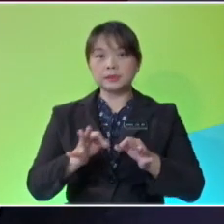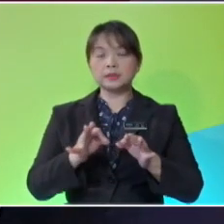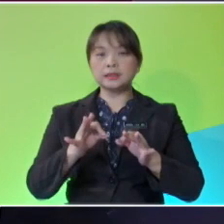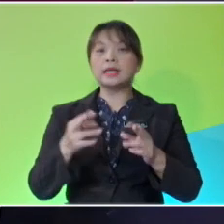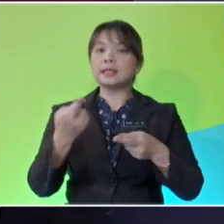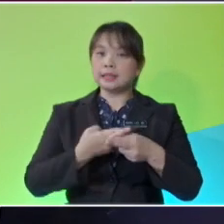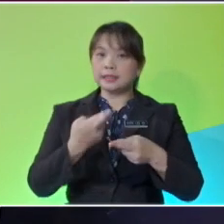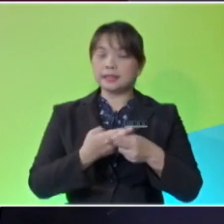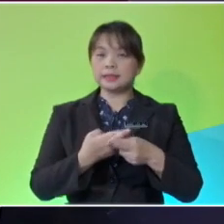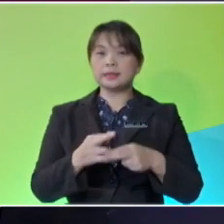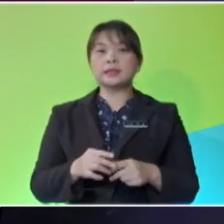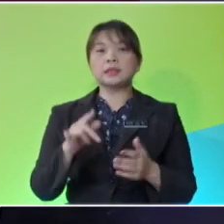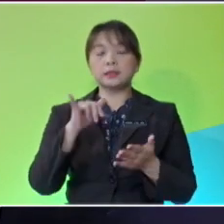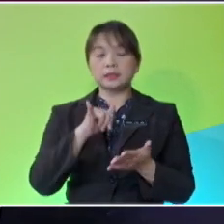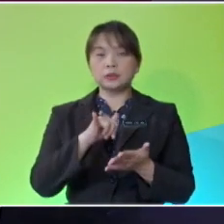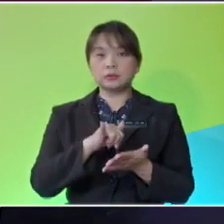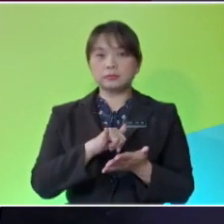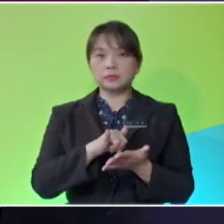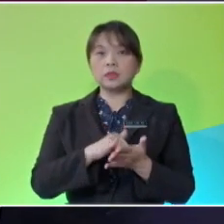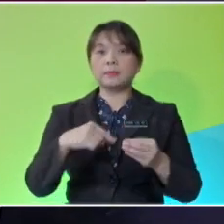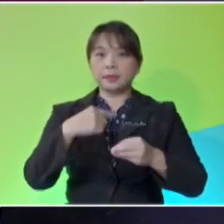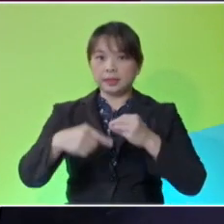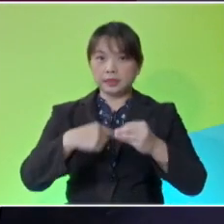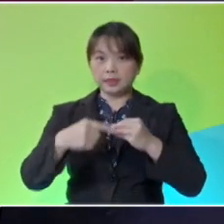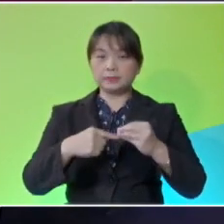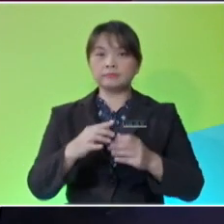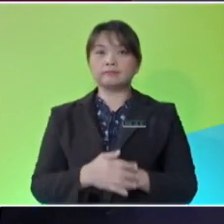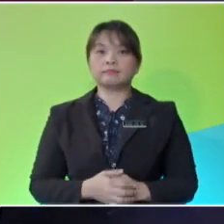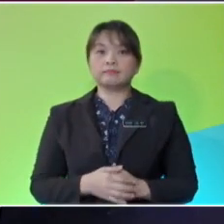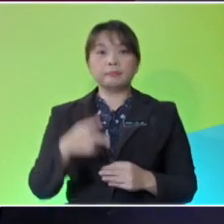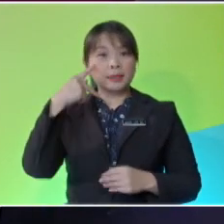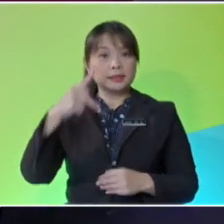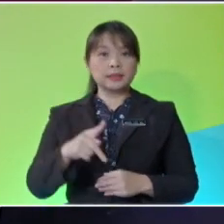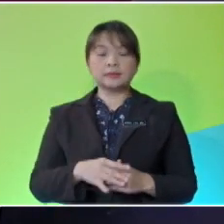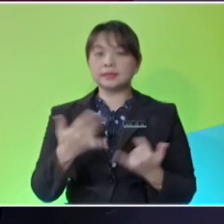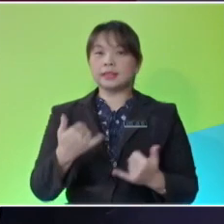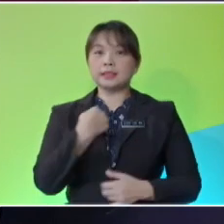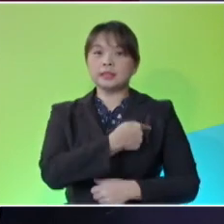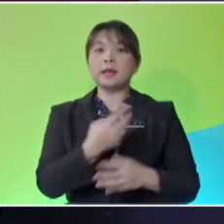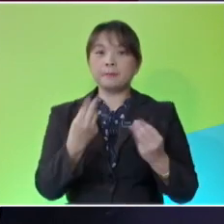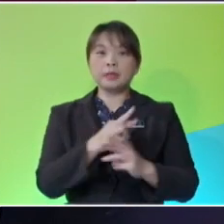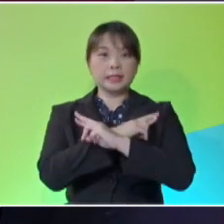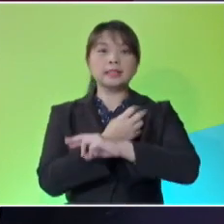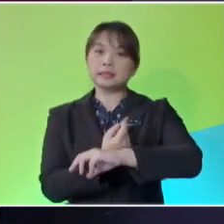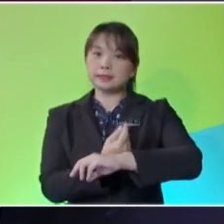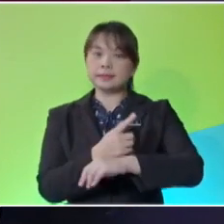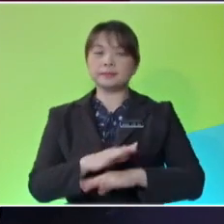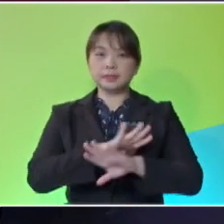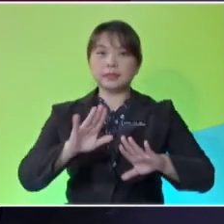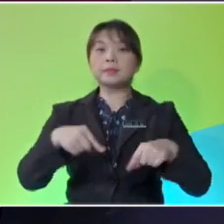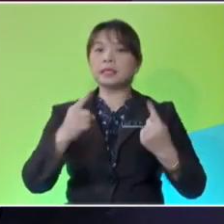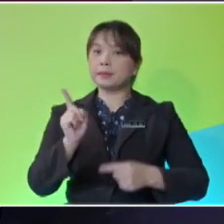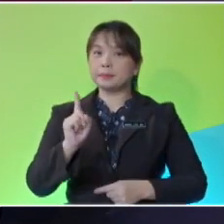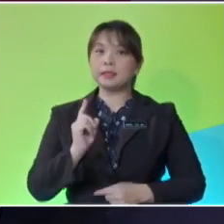yang dimasukkan tentang Padang darat dan juga masuk Bagi peta topografi nih Tapi janji tahu jangan kemana